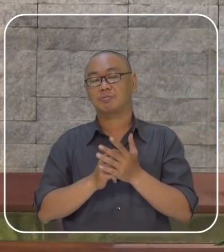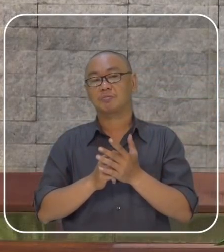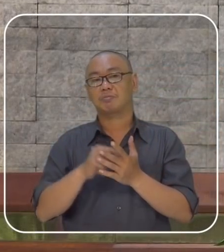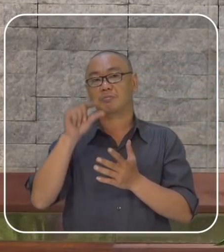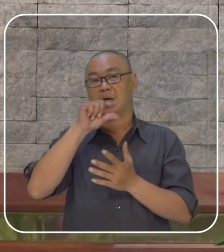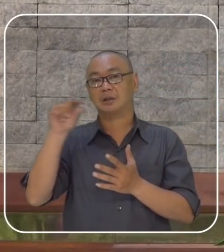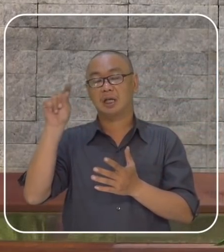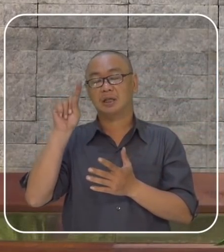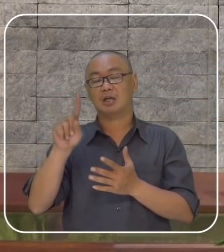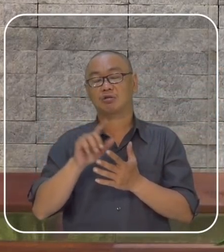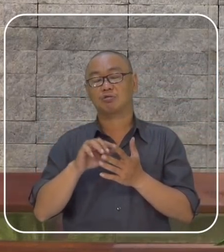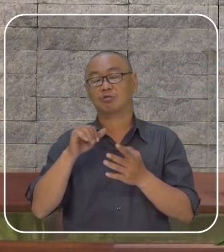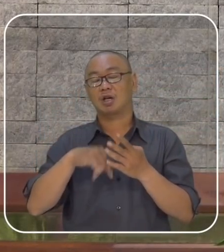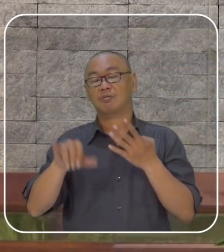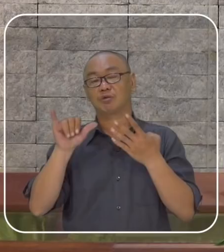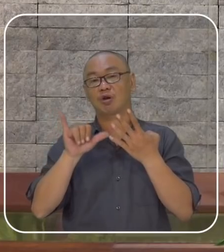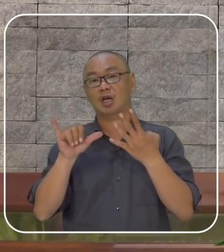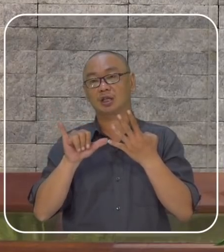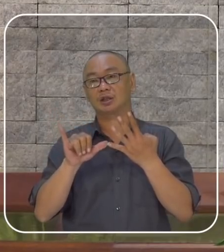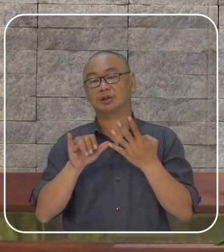1 dan dengan segala